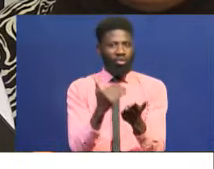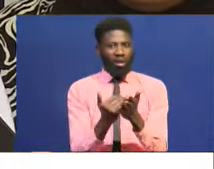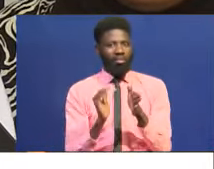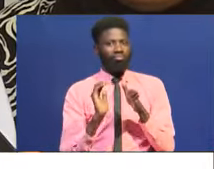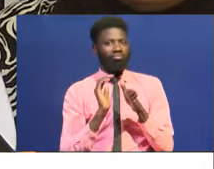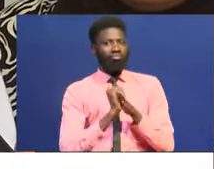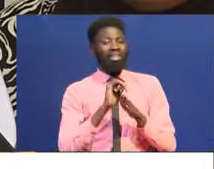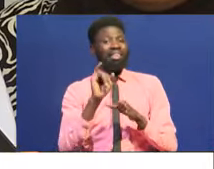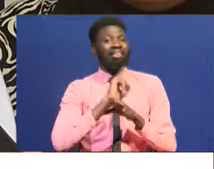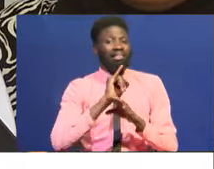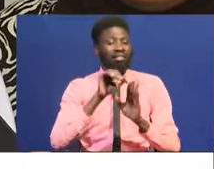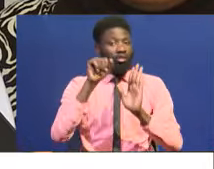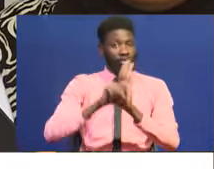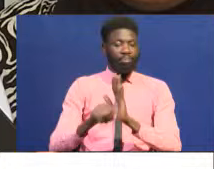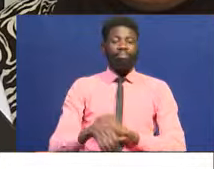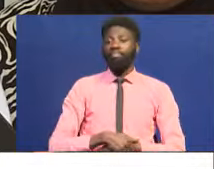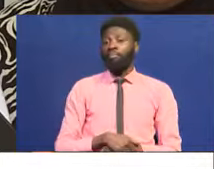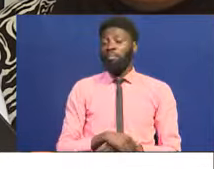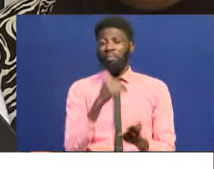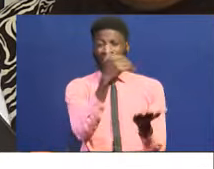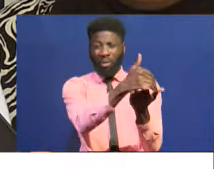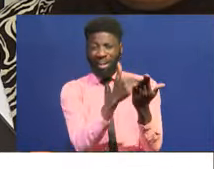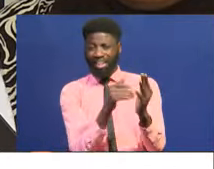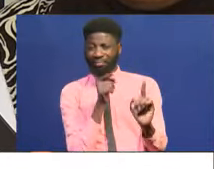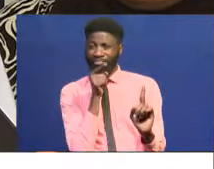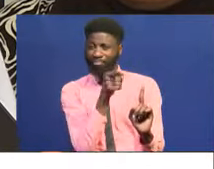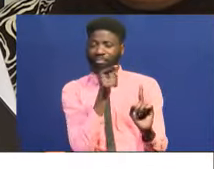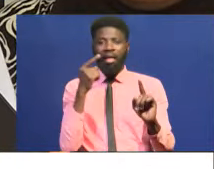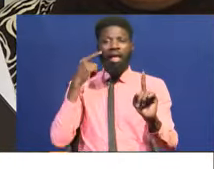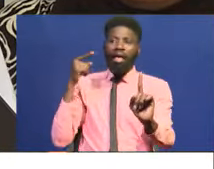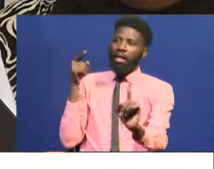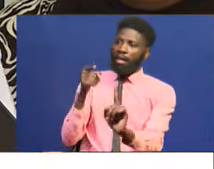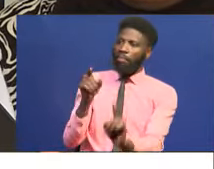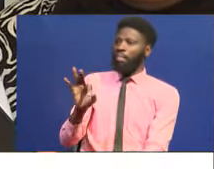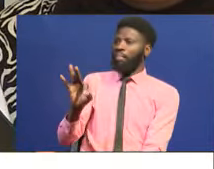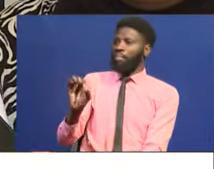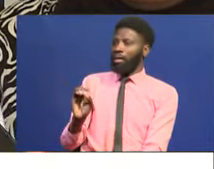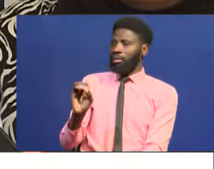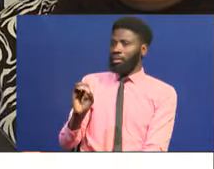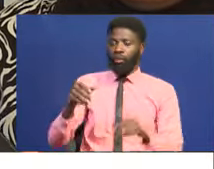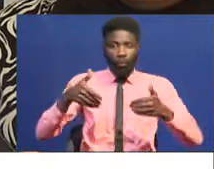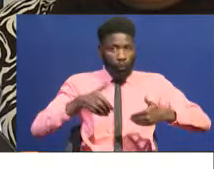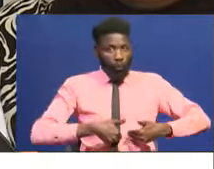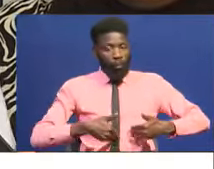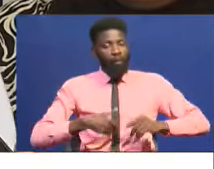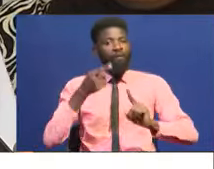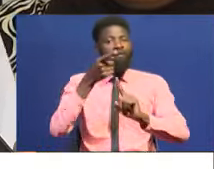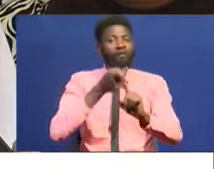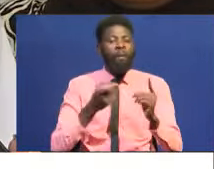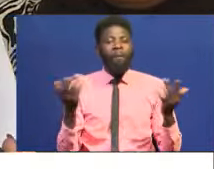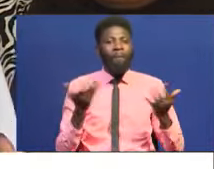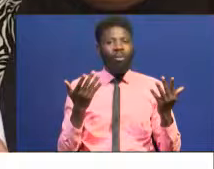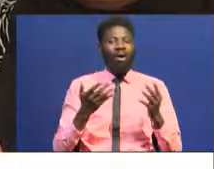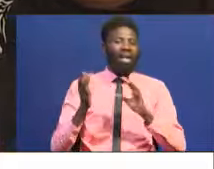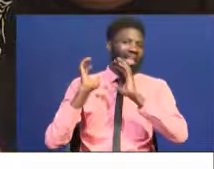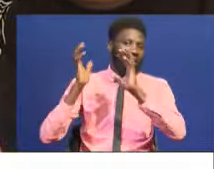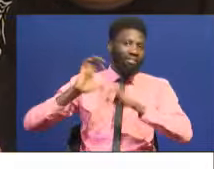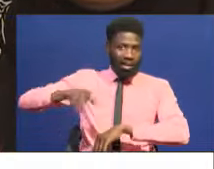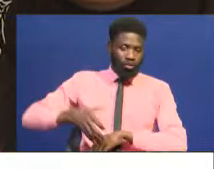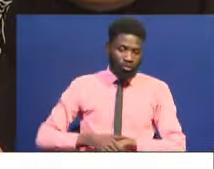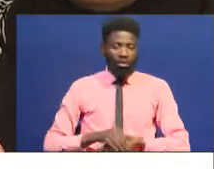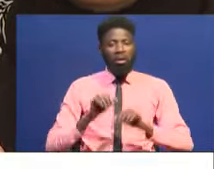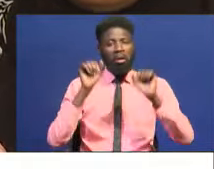ambayo inalenga vijana 30 kutoka Kilifi County wapate placement ya 6